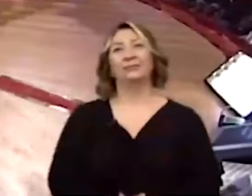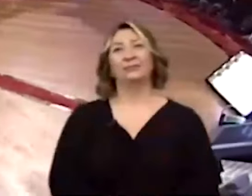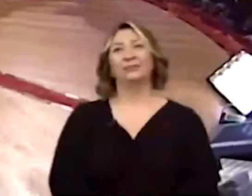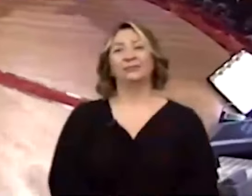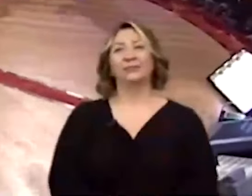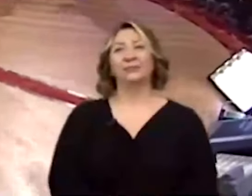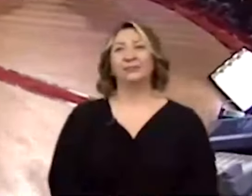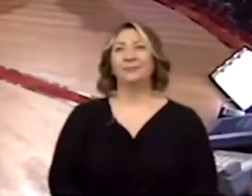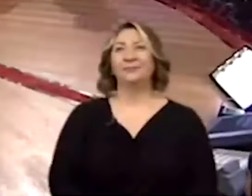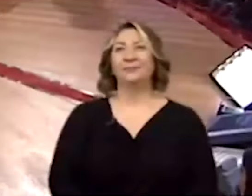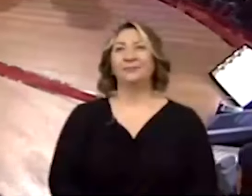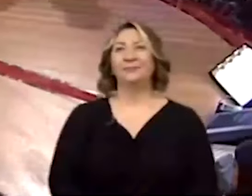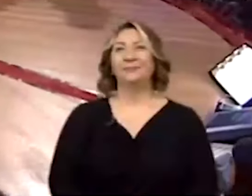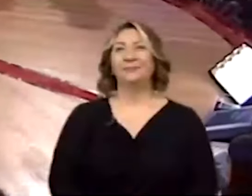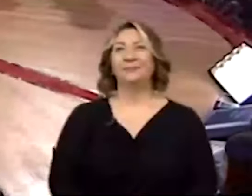Kefiller.